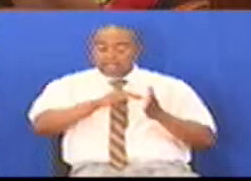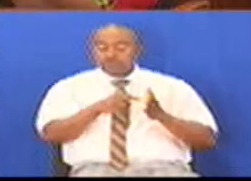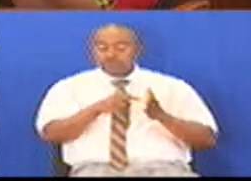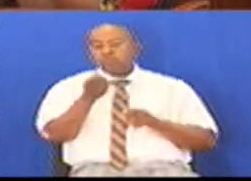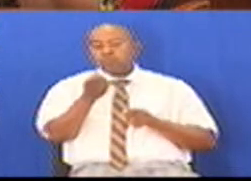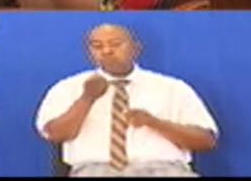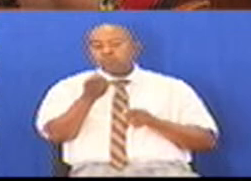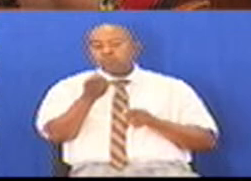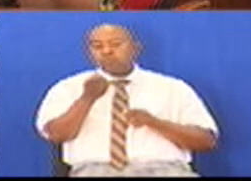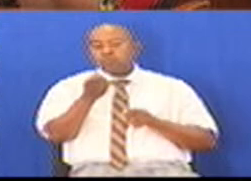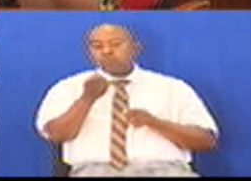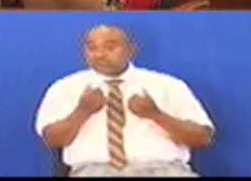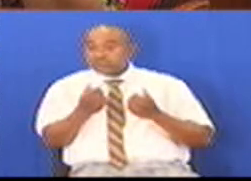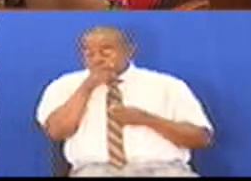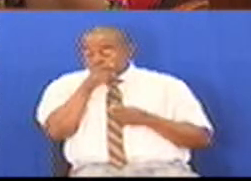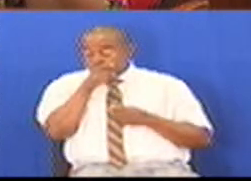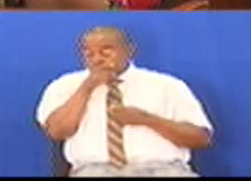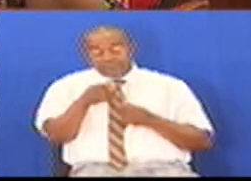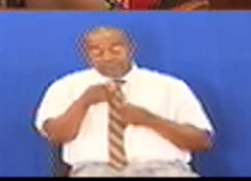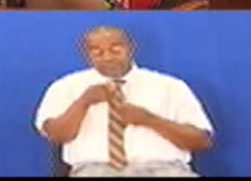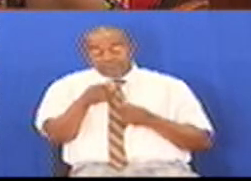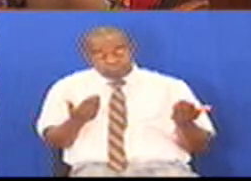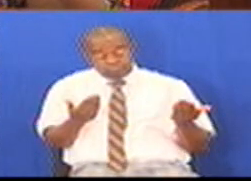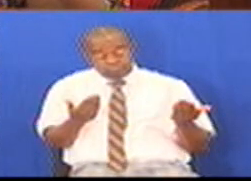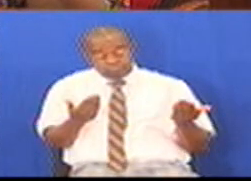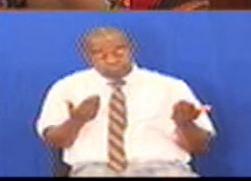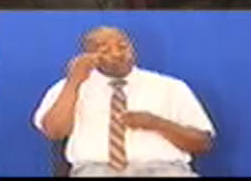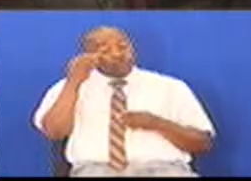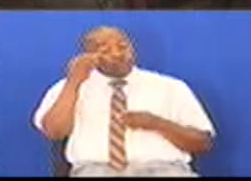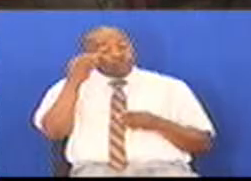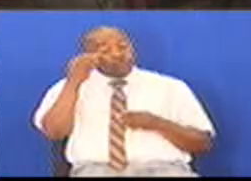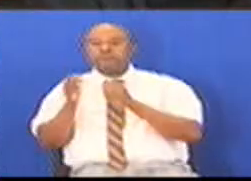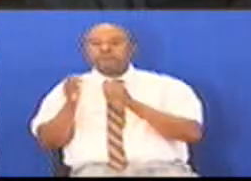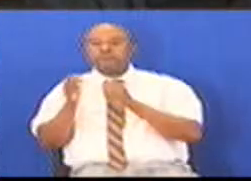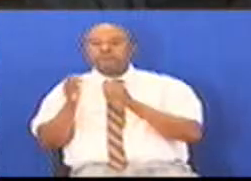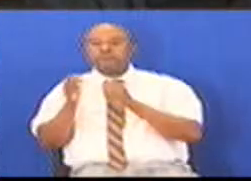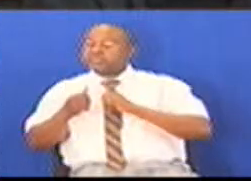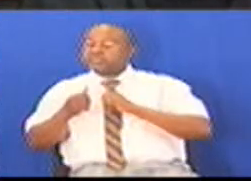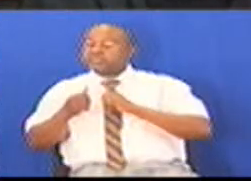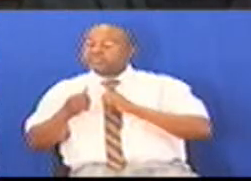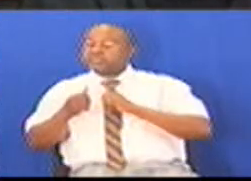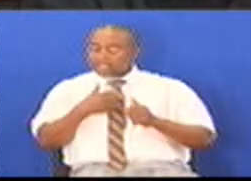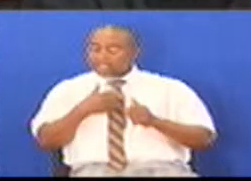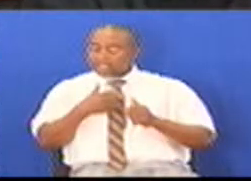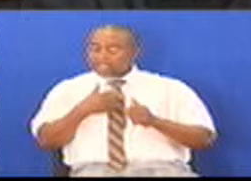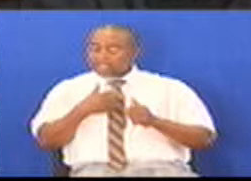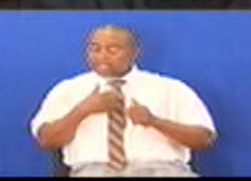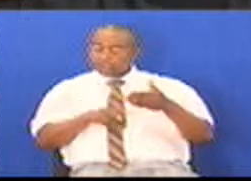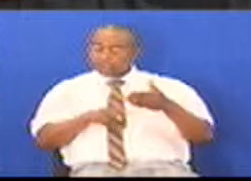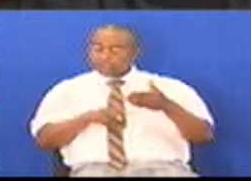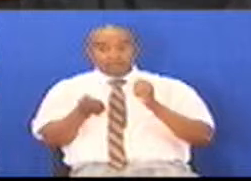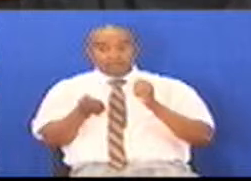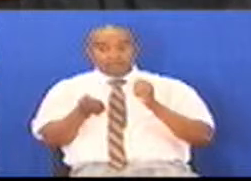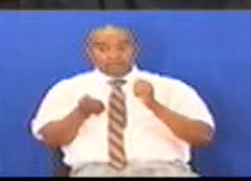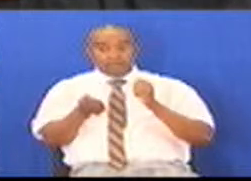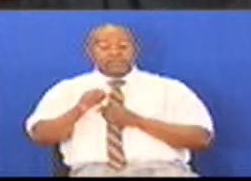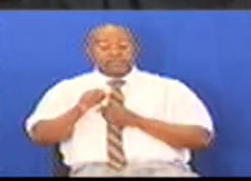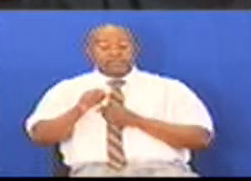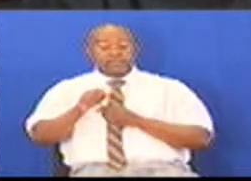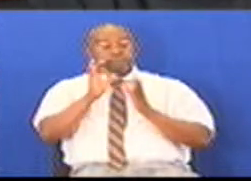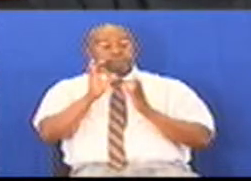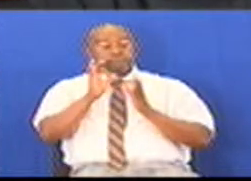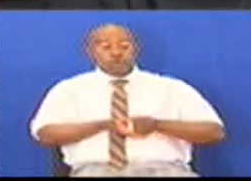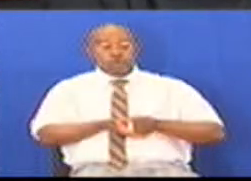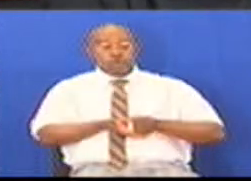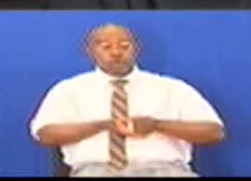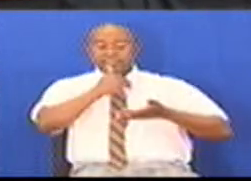janga la COVID-19. Kamati ya budget ilipata fursa ya kupitia tangazo hilo na kubaini mambo mbalimbali ambayo kimsingi yana nia njema ya kuisaidia